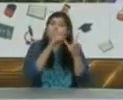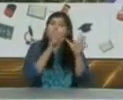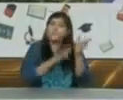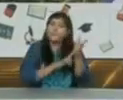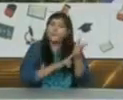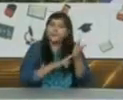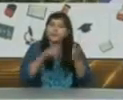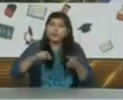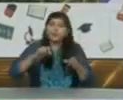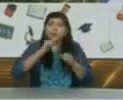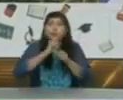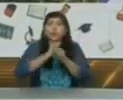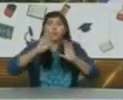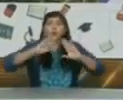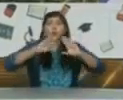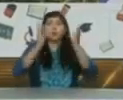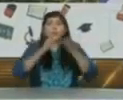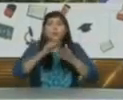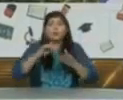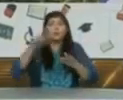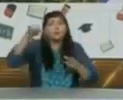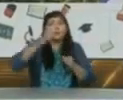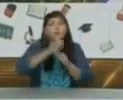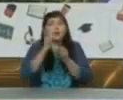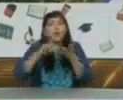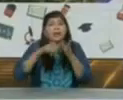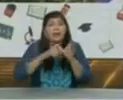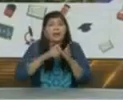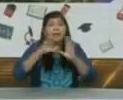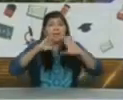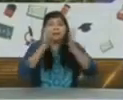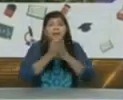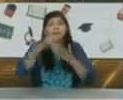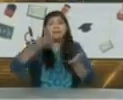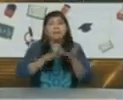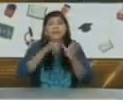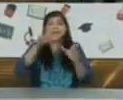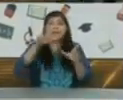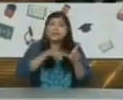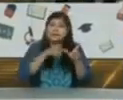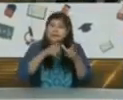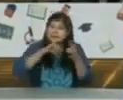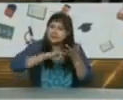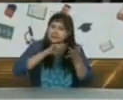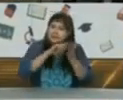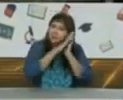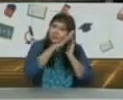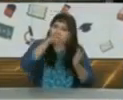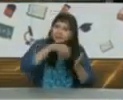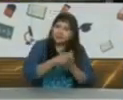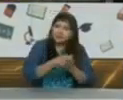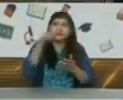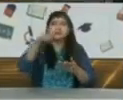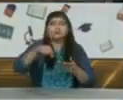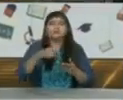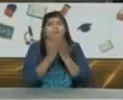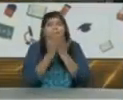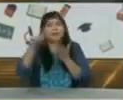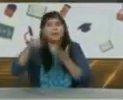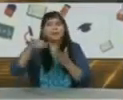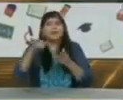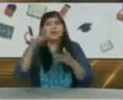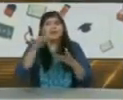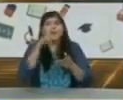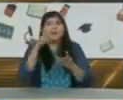ग्लोबल इंडियन इंटरनेशनल स्कूल कुआलालंपुर मलेशिया में 12वीं कक्षा का छात्र हूँ। मैं आपसे अपनी भावी भविष्य की सफलता हेतु